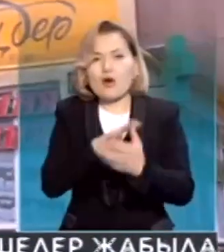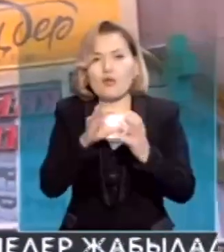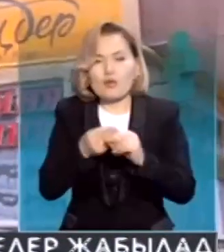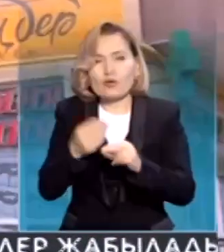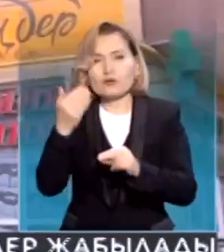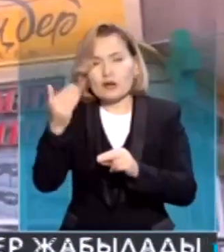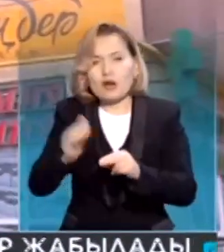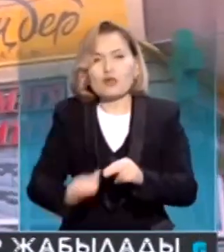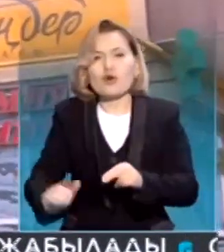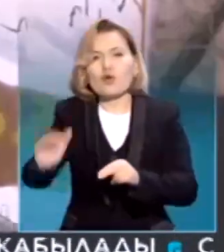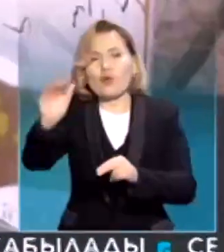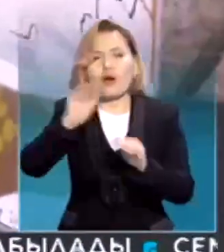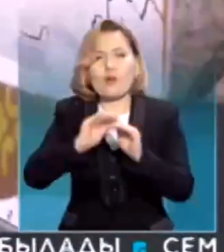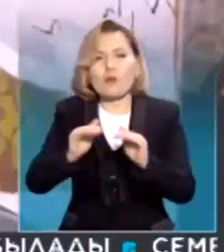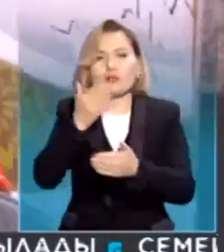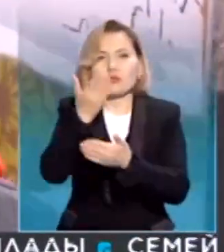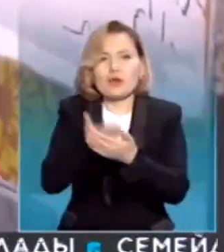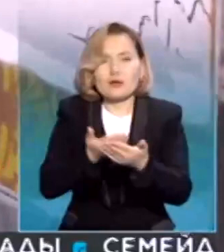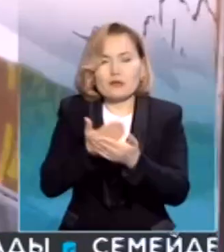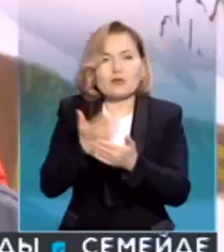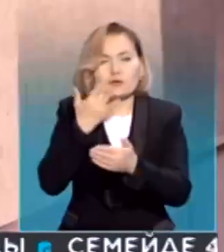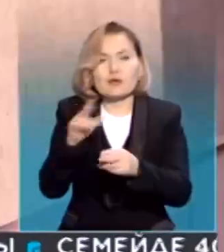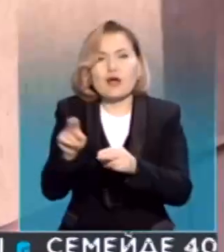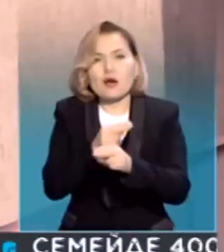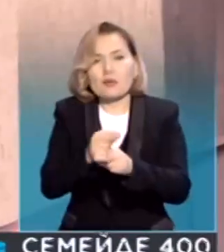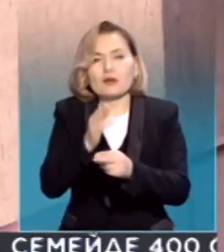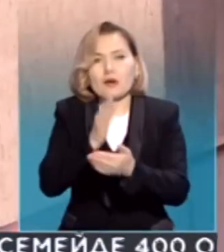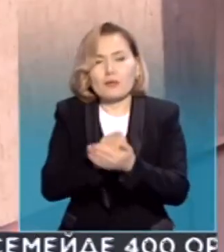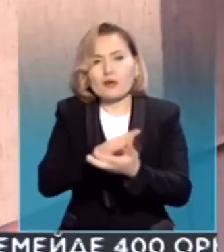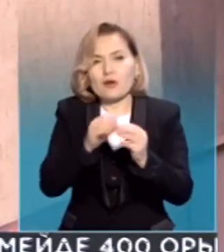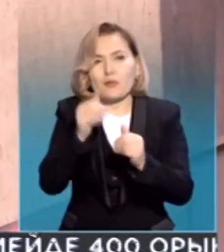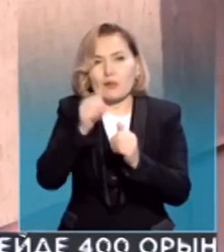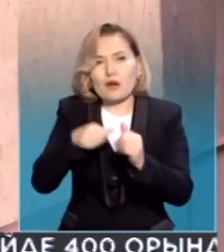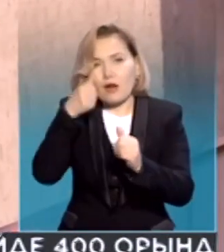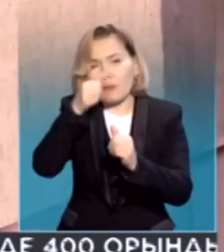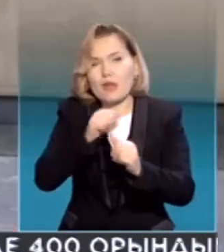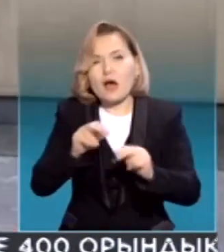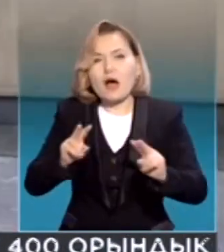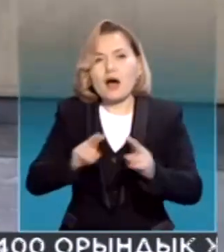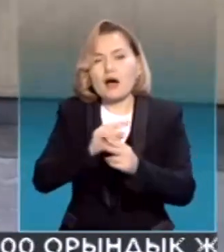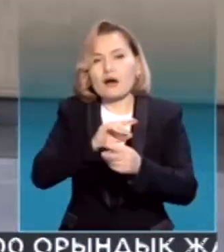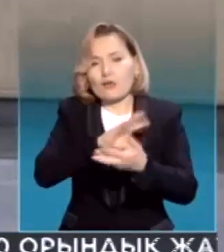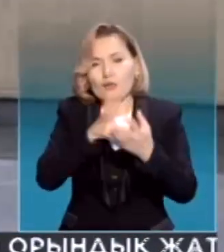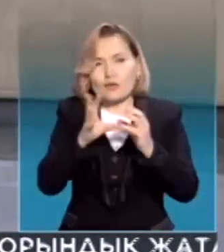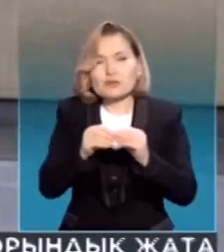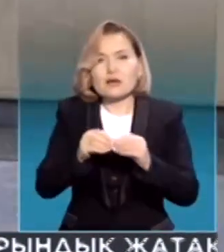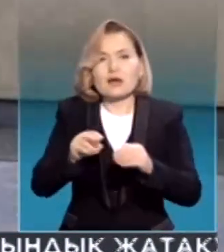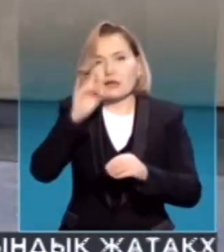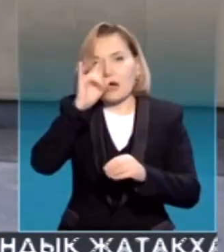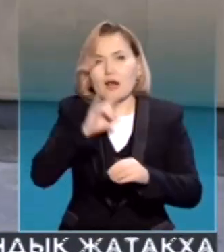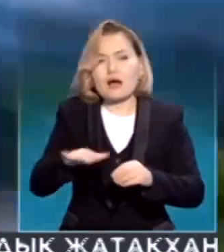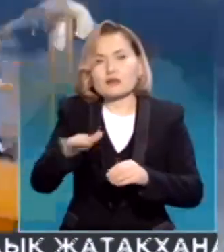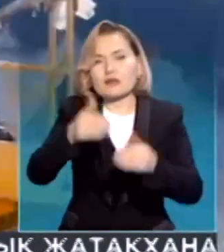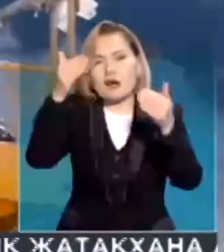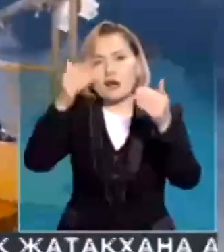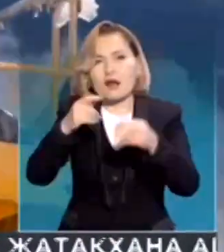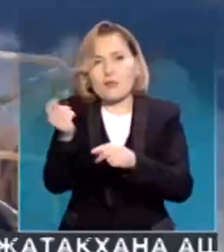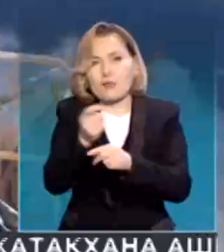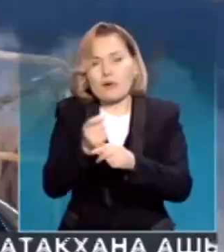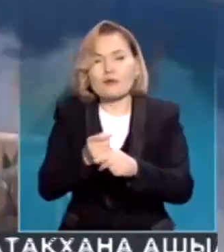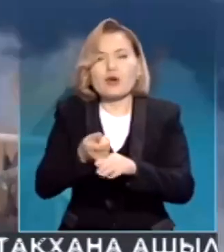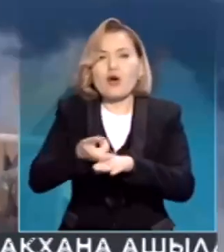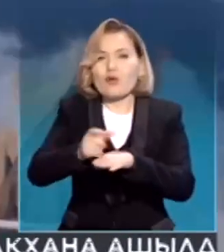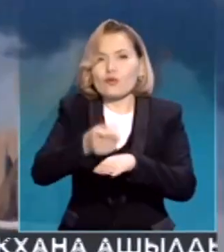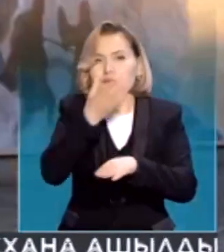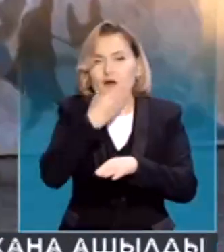қоймай, өскелең ұрпаққа тағылымды тәрбие береді. Бір қуантатыны жыл сайын елімізде ғимараттардың бүйіріне бейнеленетін таңғажайып